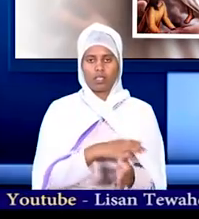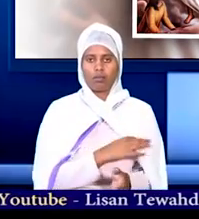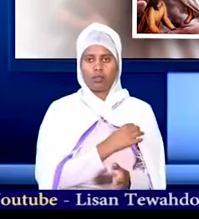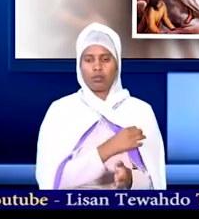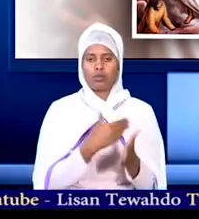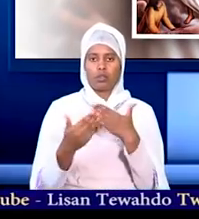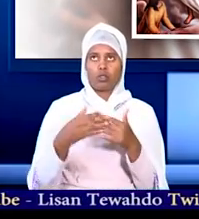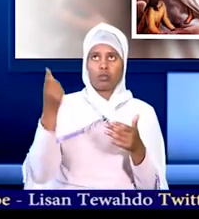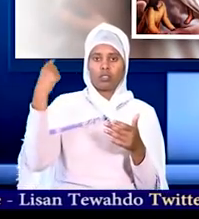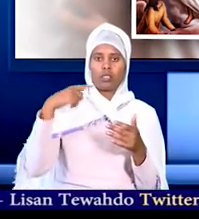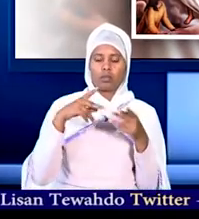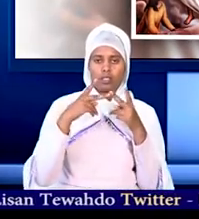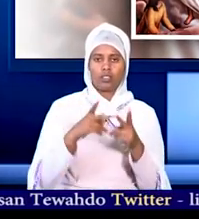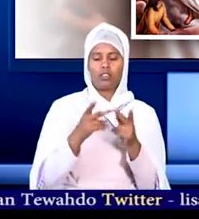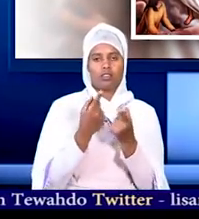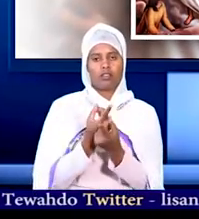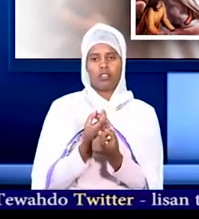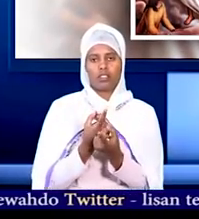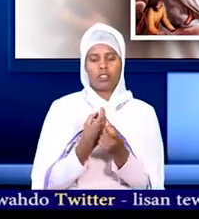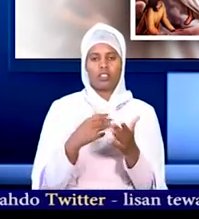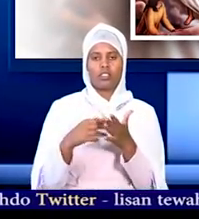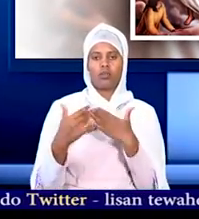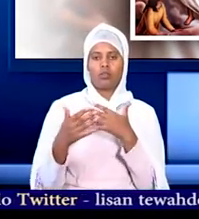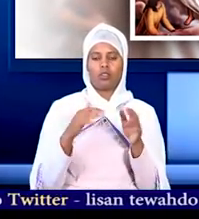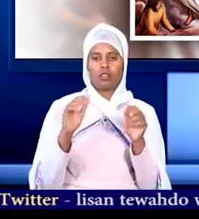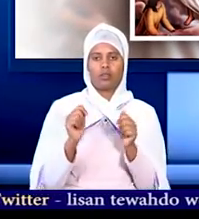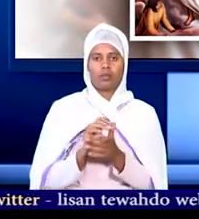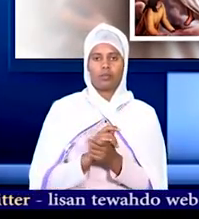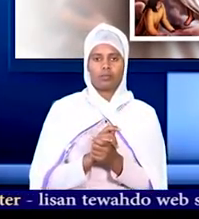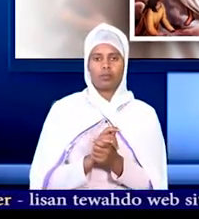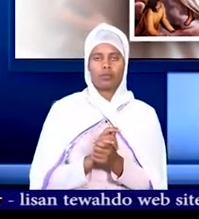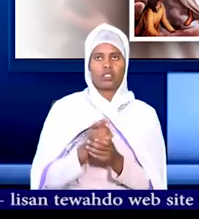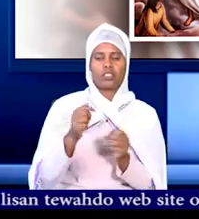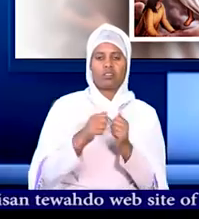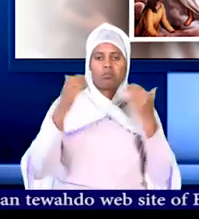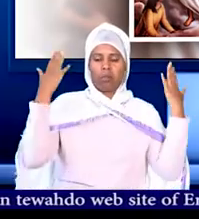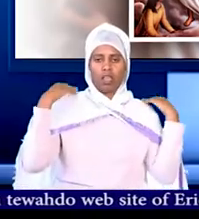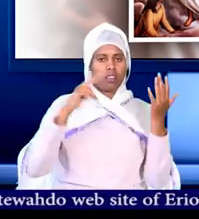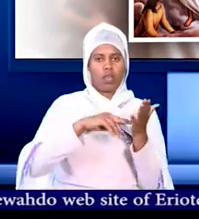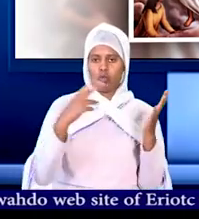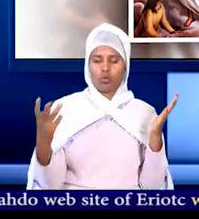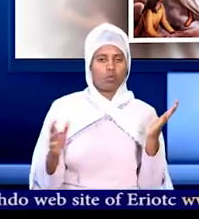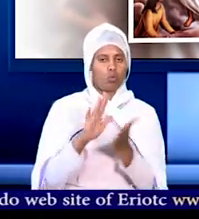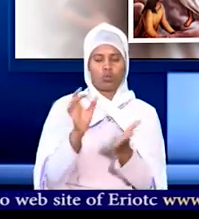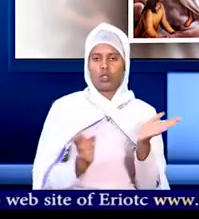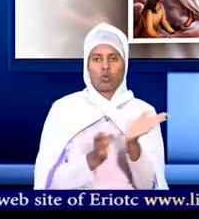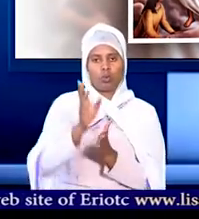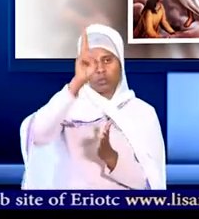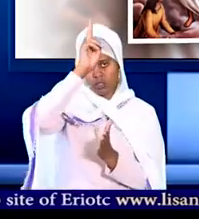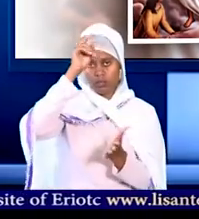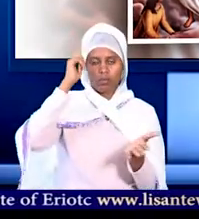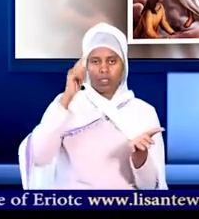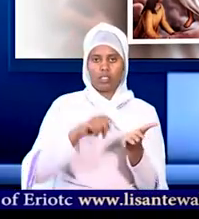በቲ ትእምርተ መስቀል ድማ እንደገና ከውድቕዎን ክድርቢውን ከአሉ